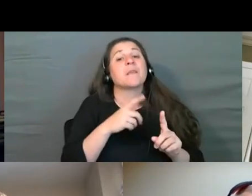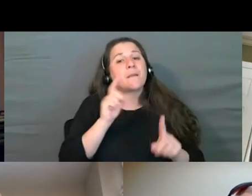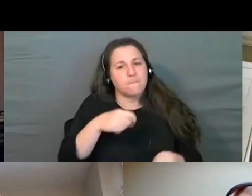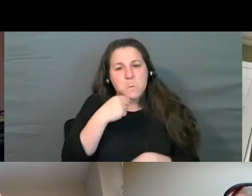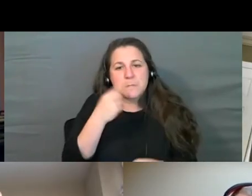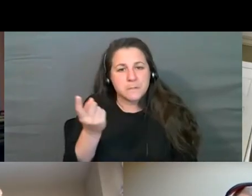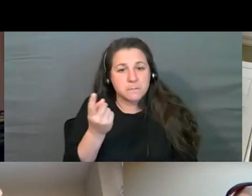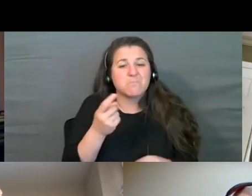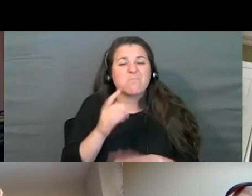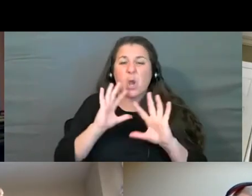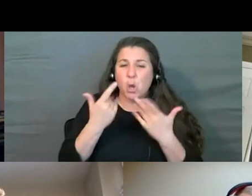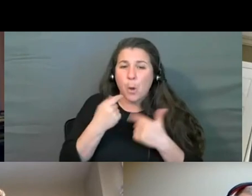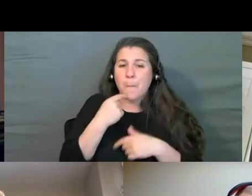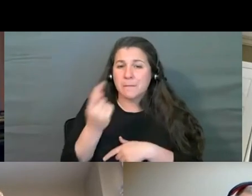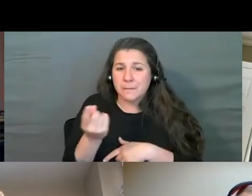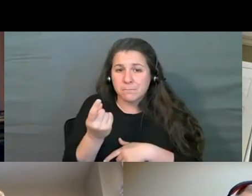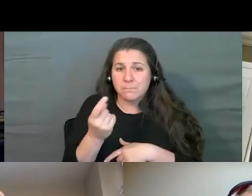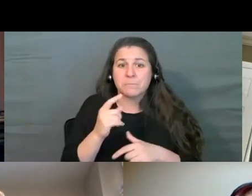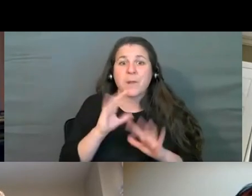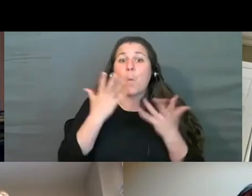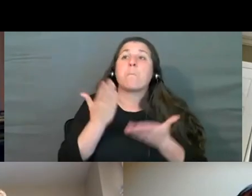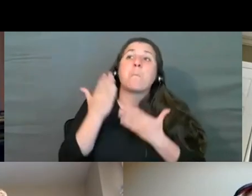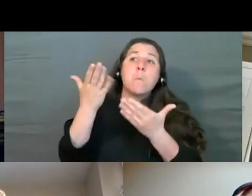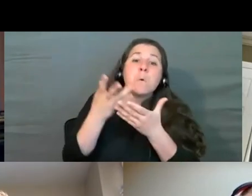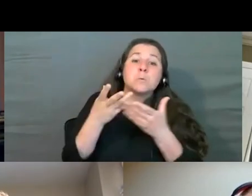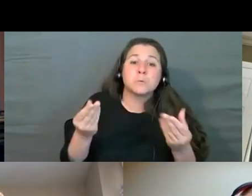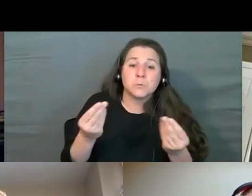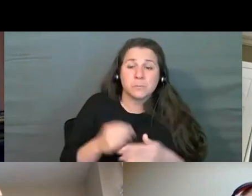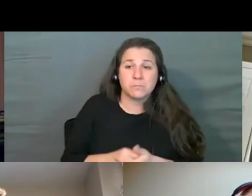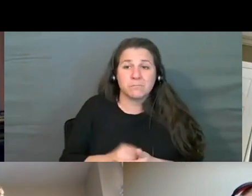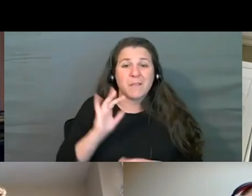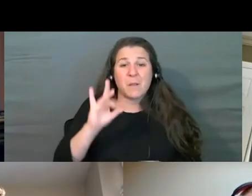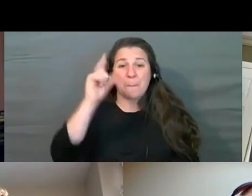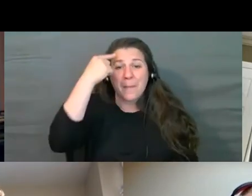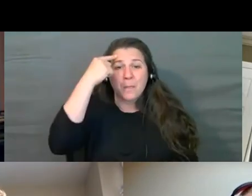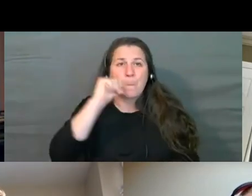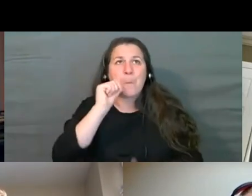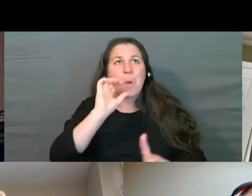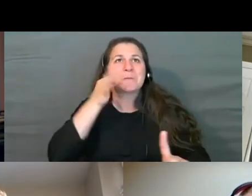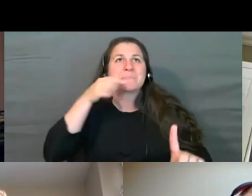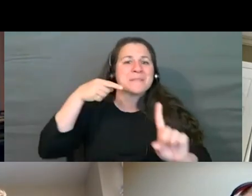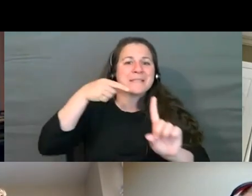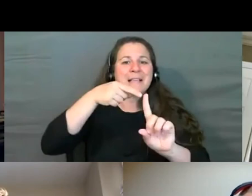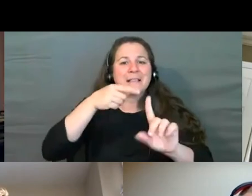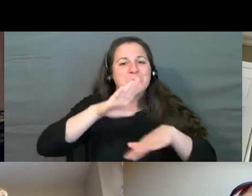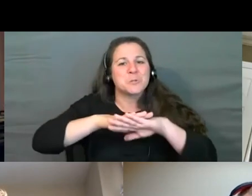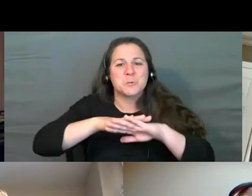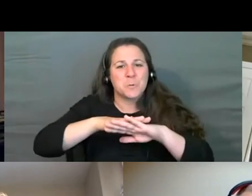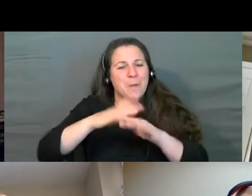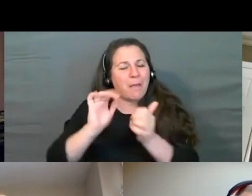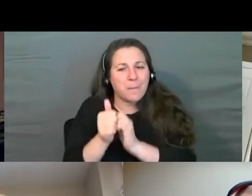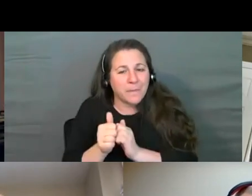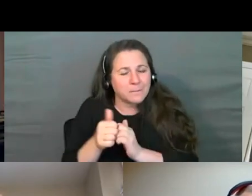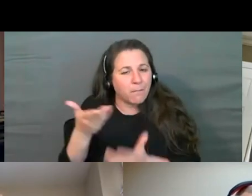quoi on arrive comme solution, parce que l'employeur, c'est pas un spécialiste, l'adaptation puis tout ça, là, c'est certain.